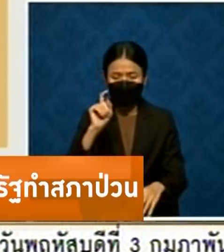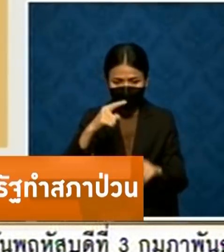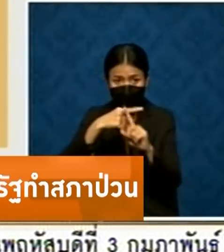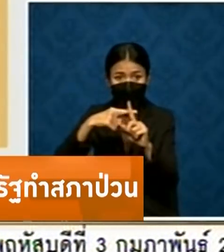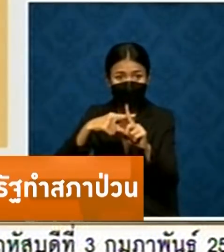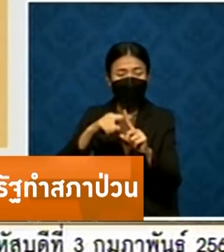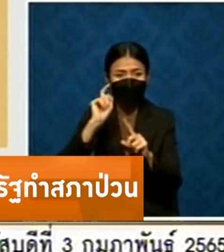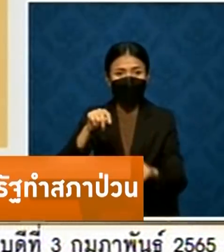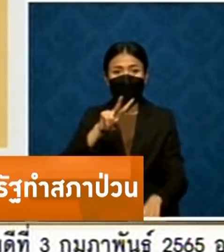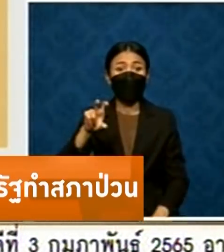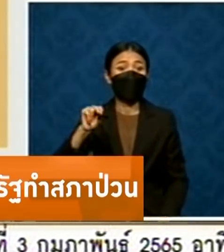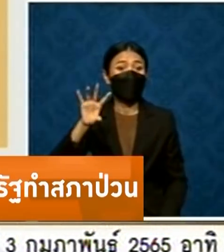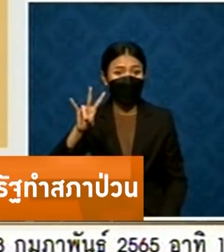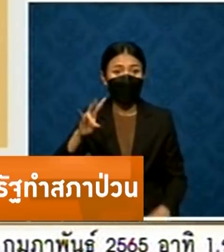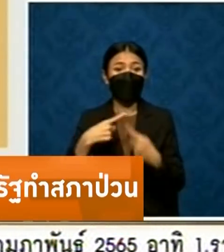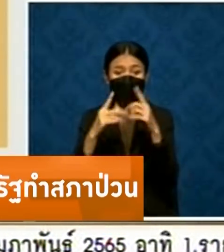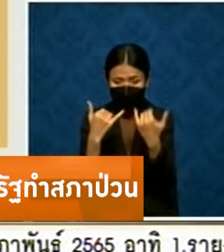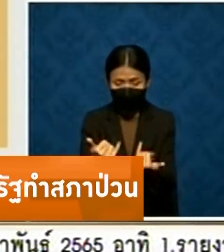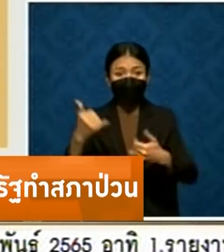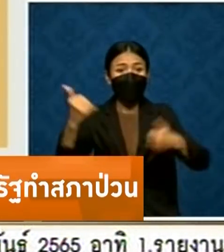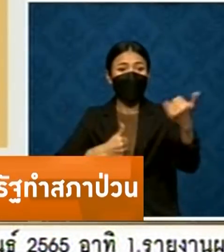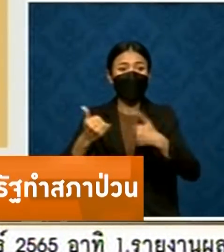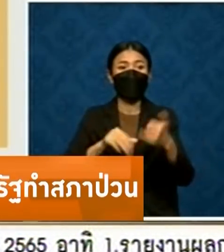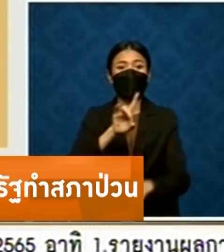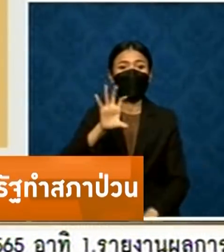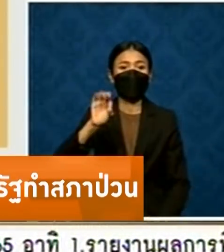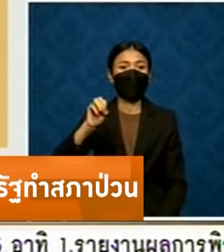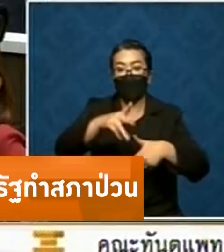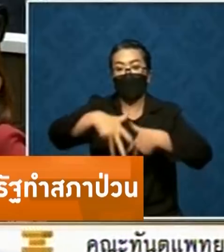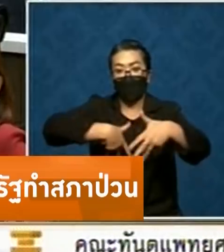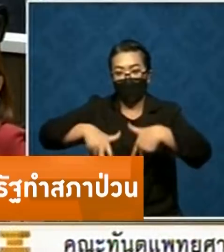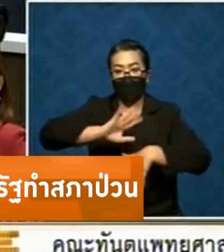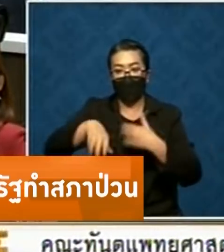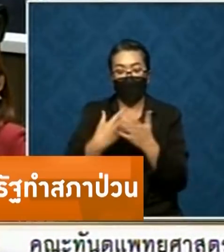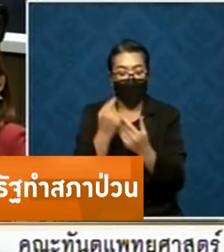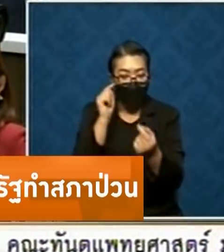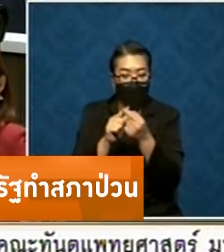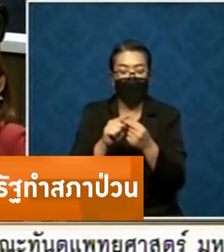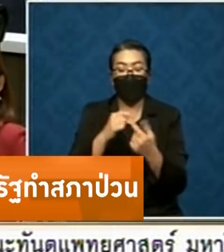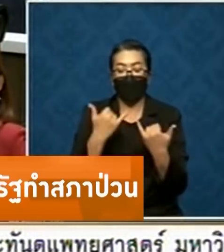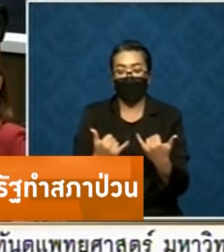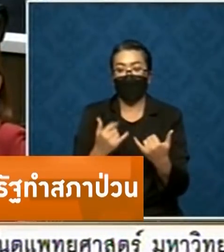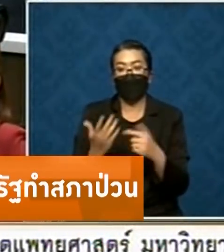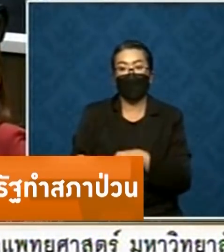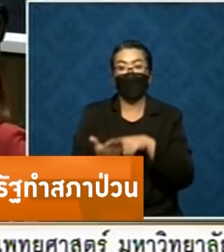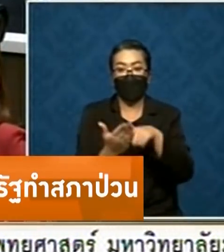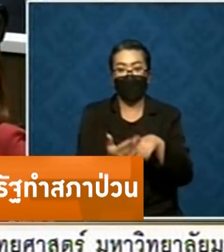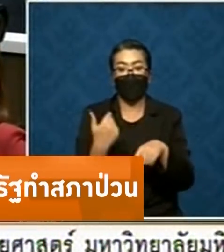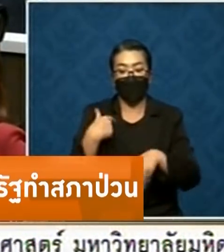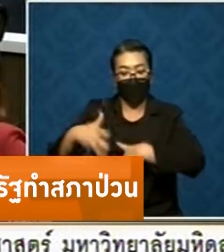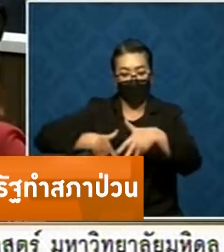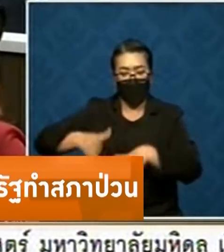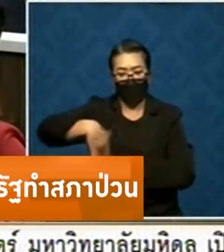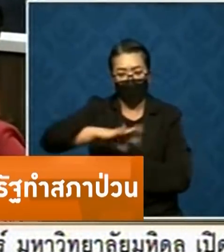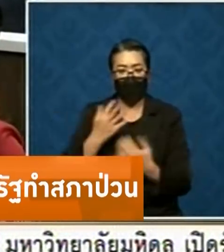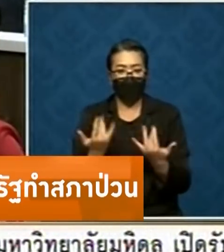ขัดแย้งในฝั่งฝ่ายค้านด้วยกันเองนะครับมีการโพสต์ทวิตเตอร์ไปทวิตเตอร์มานะครับฝั่ง 9ไก่ก็ต้องยอมรับว่าใน